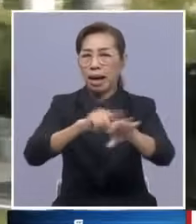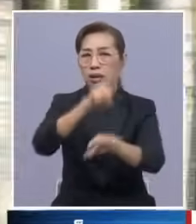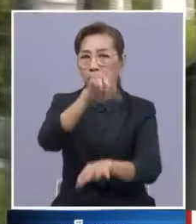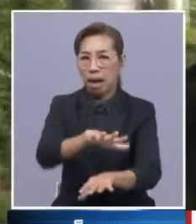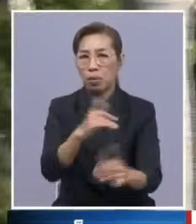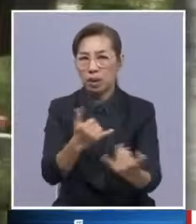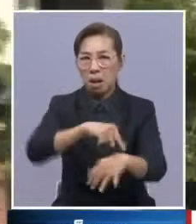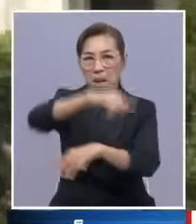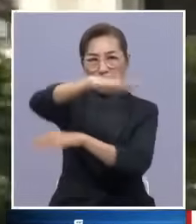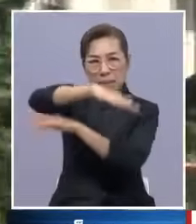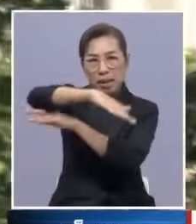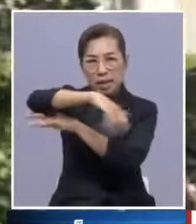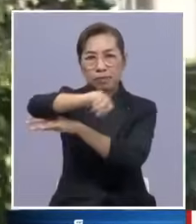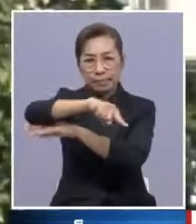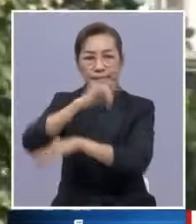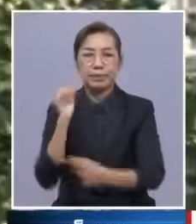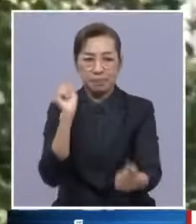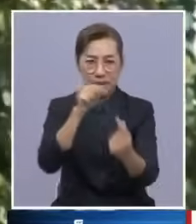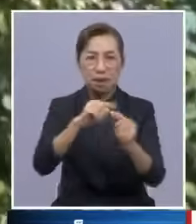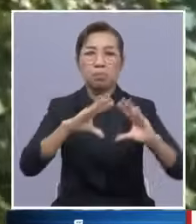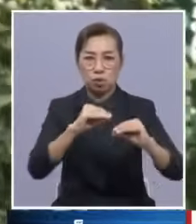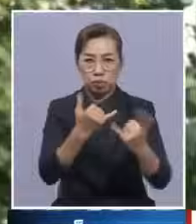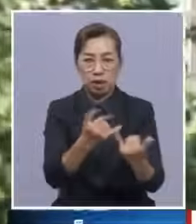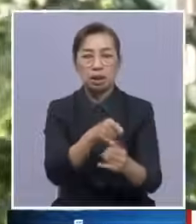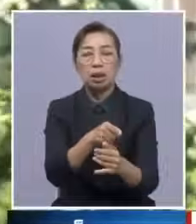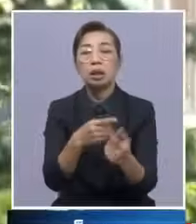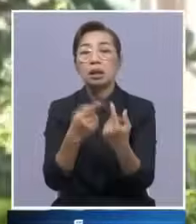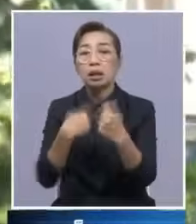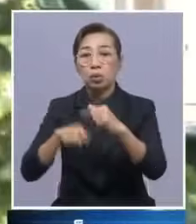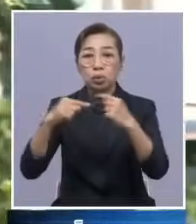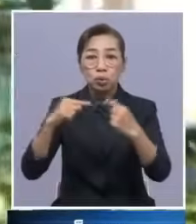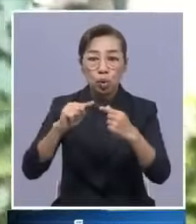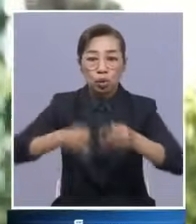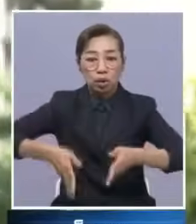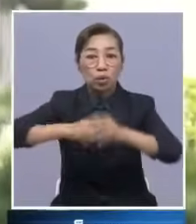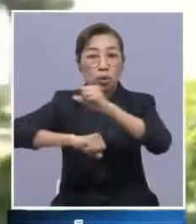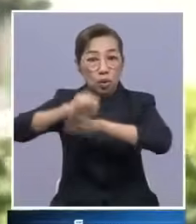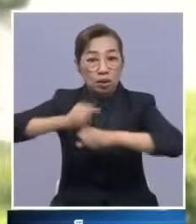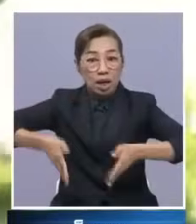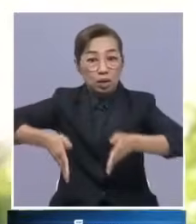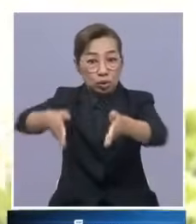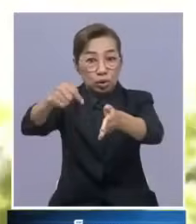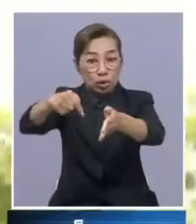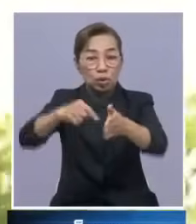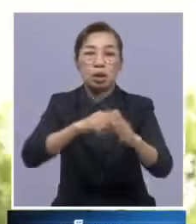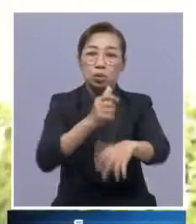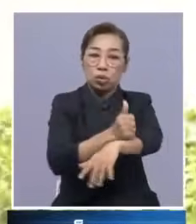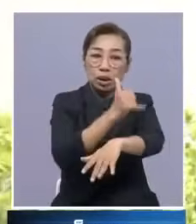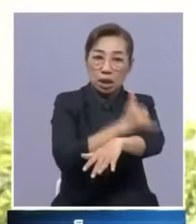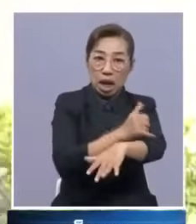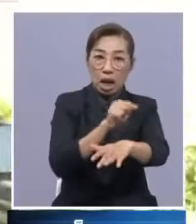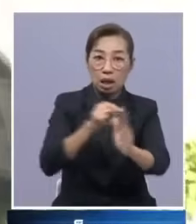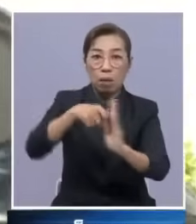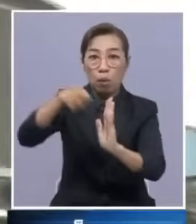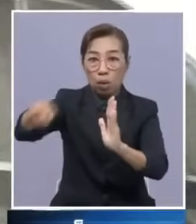คะ ช่วงบ่ายๆแก่ๆนะฮะคราวนี้ในแง่ของการติดตามความคืบหน้าโครงสร้างมอเตอร์เวย์บางปะอินโคราชอันนี้มันเป็